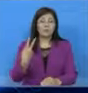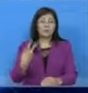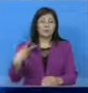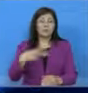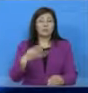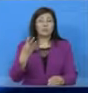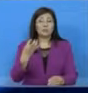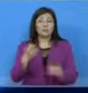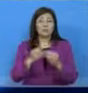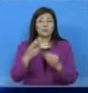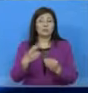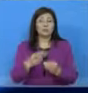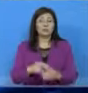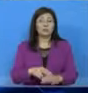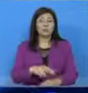2412. Коэффициент